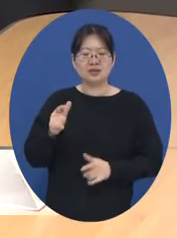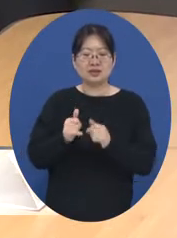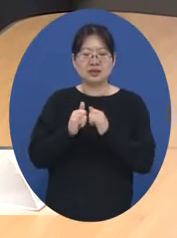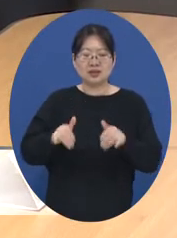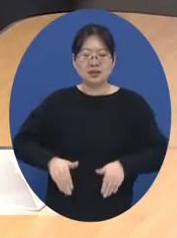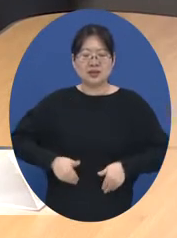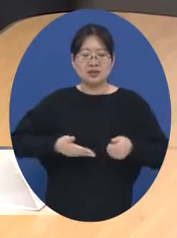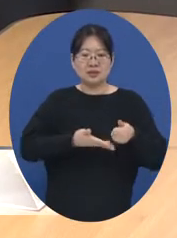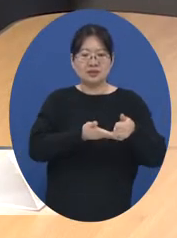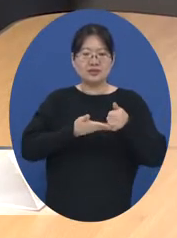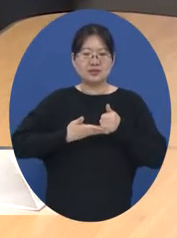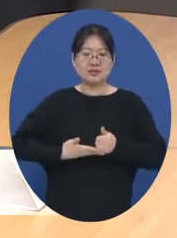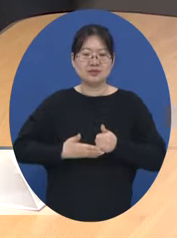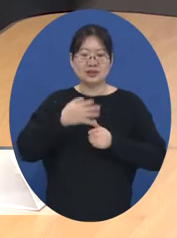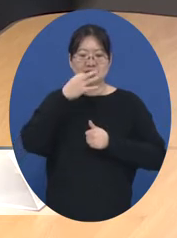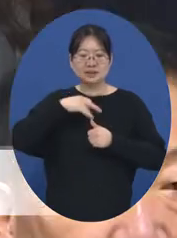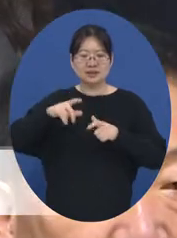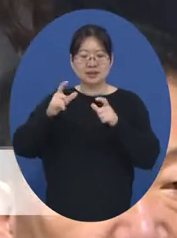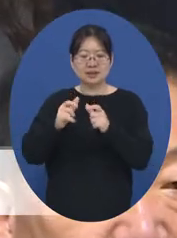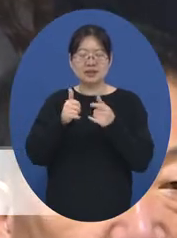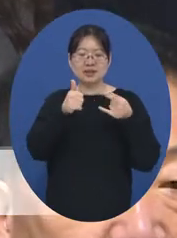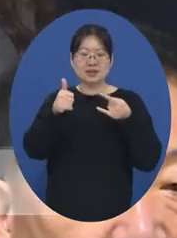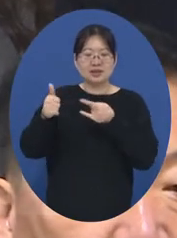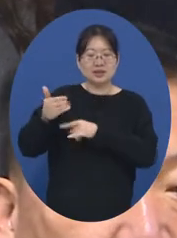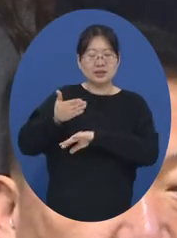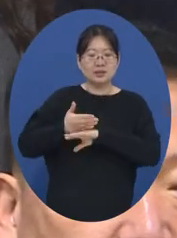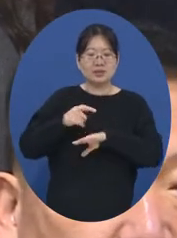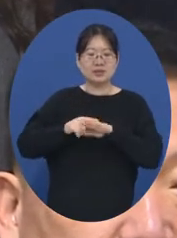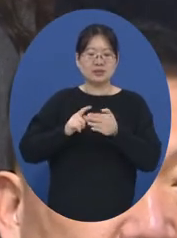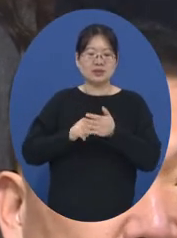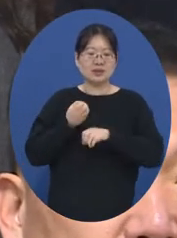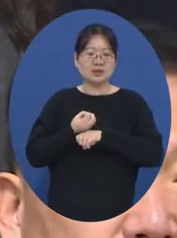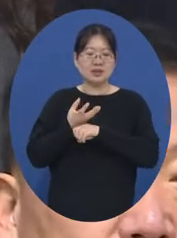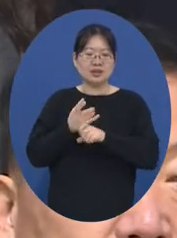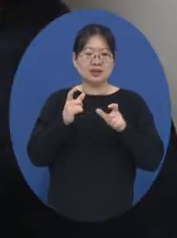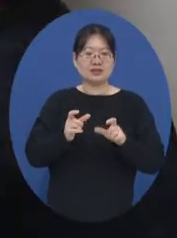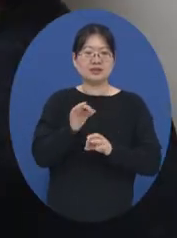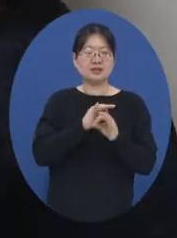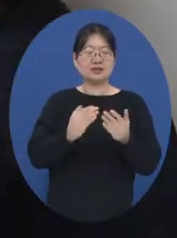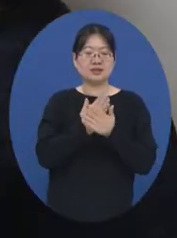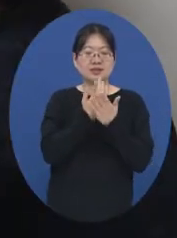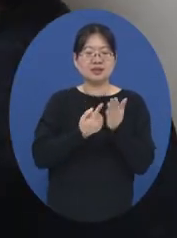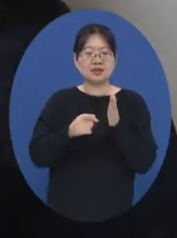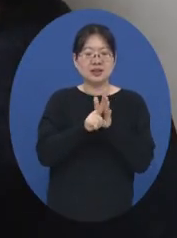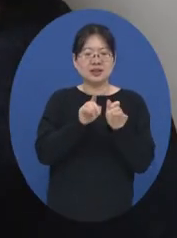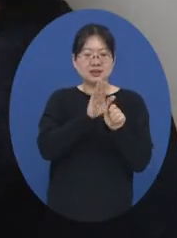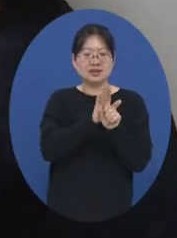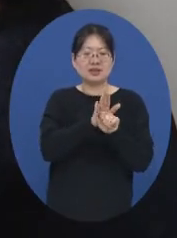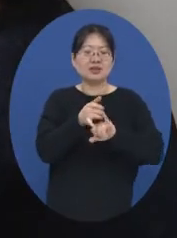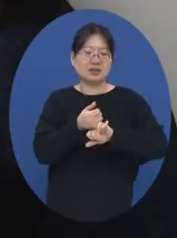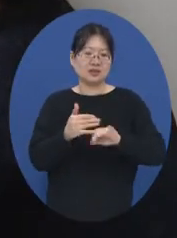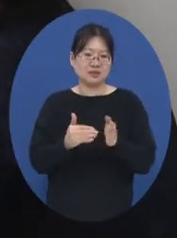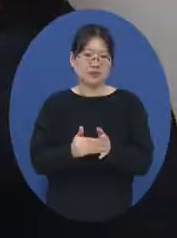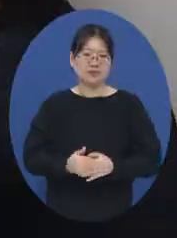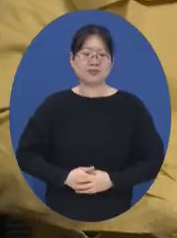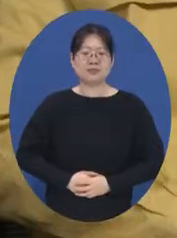따스하게 맞아준 이천 지역 주민들에게 감사를 표했고 지역 경제 활성화를 위한 지원을